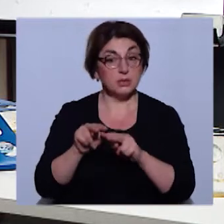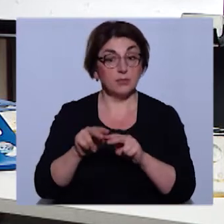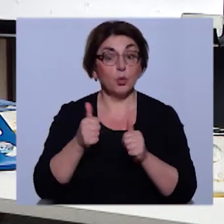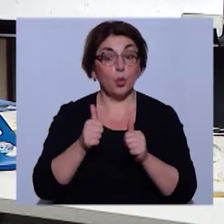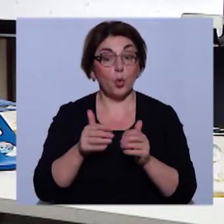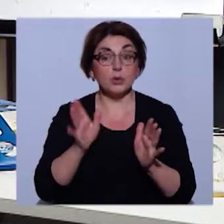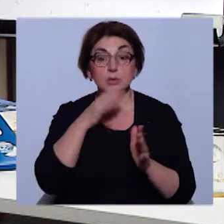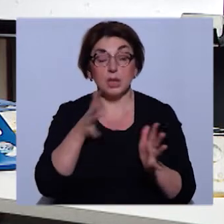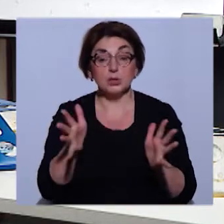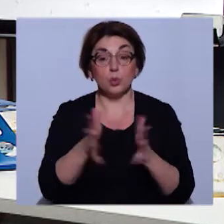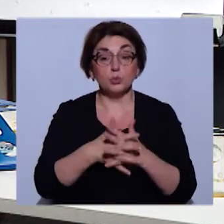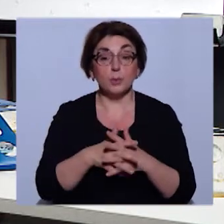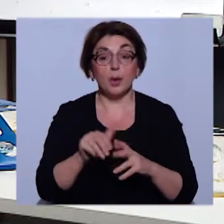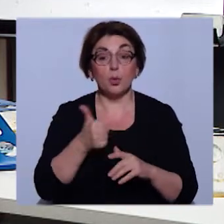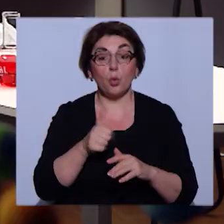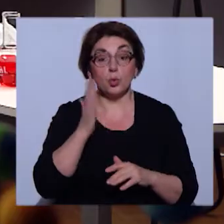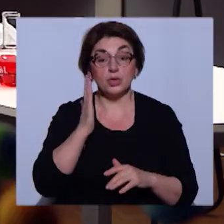დავაკვირდეთ.